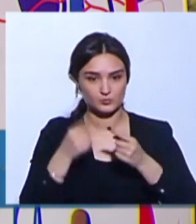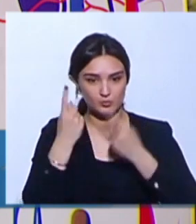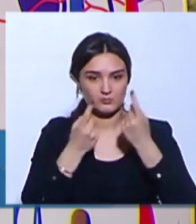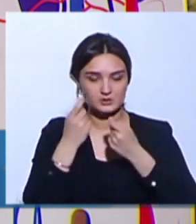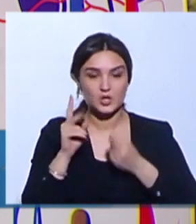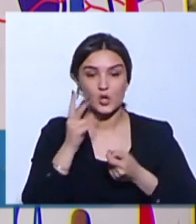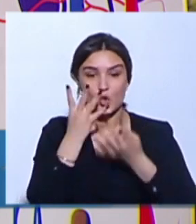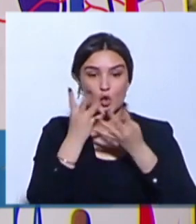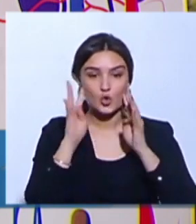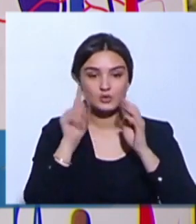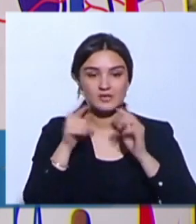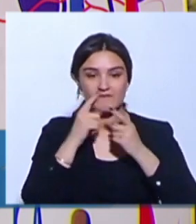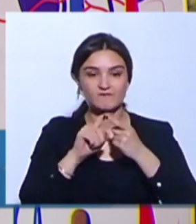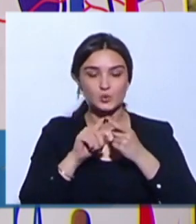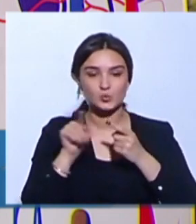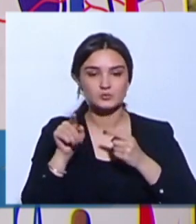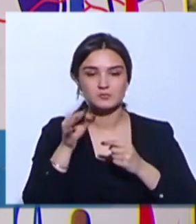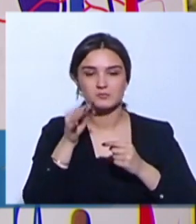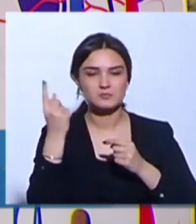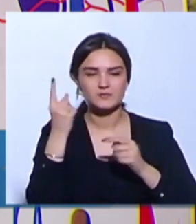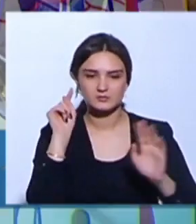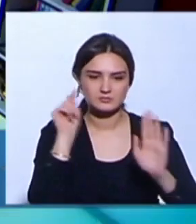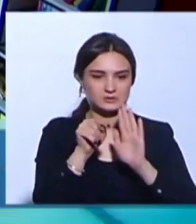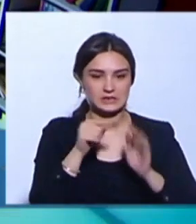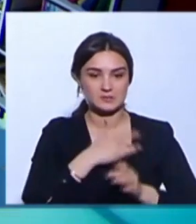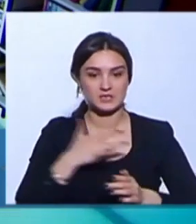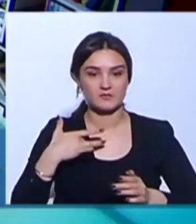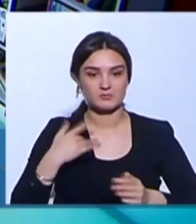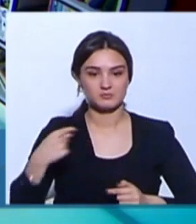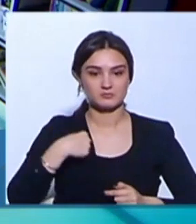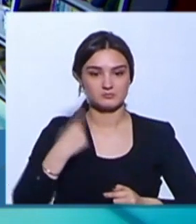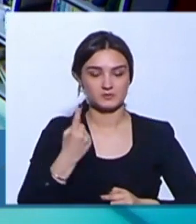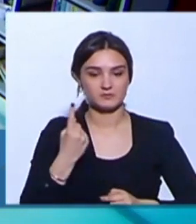ახალი კორონავირუსი სამიზნედ ირჩევს თირკმელს?